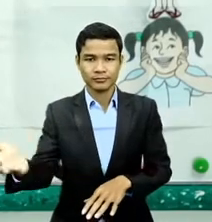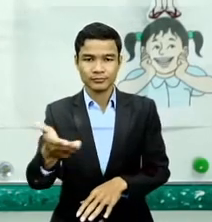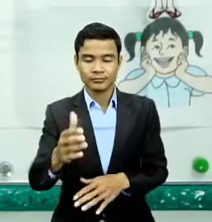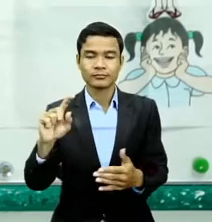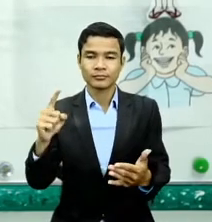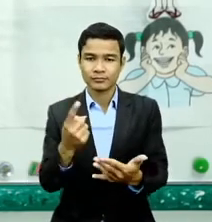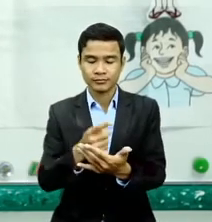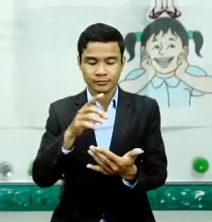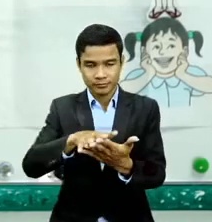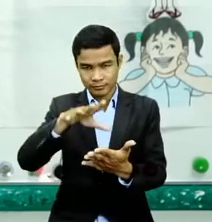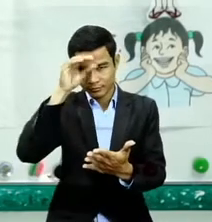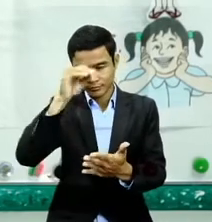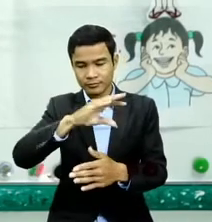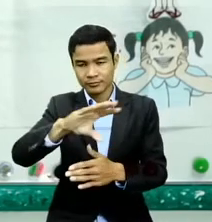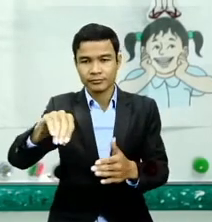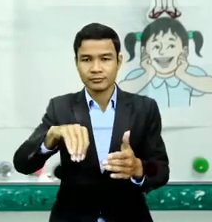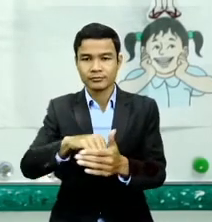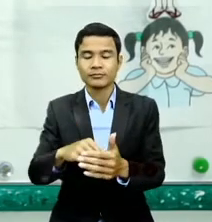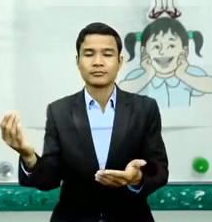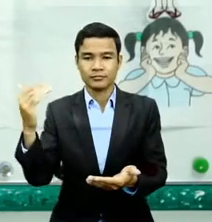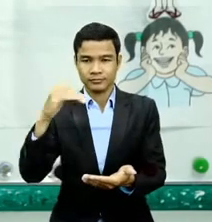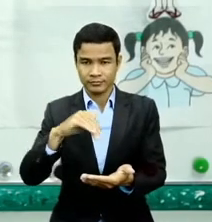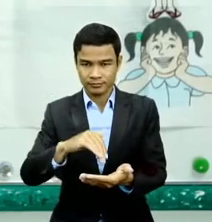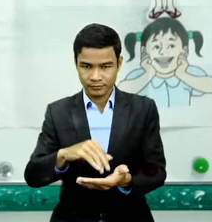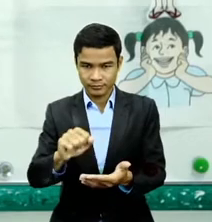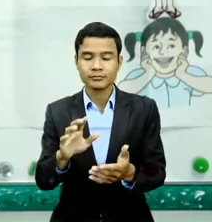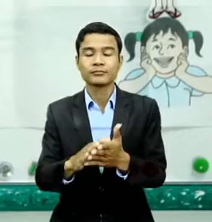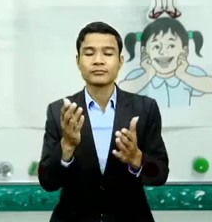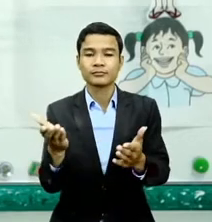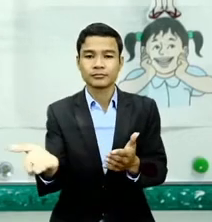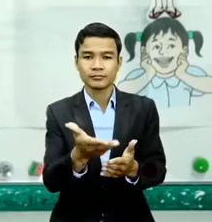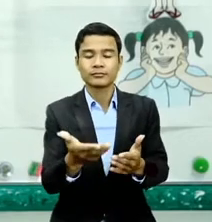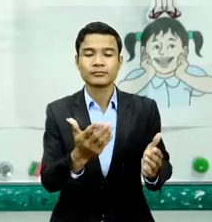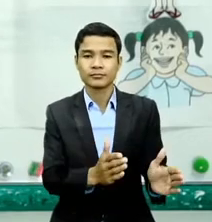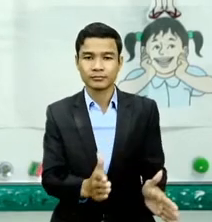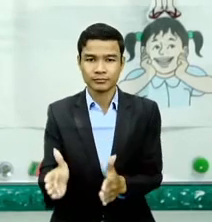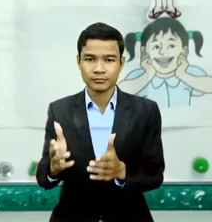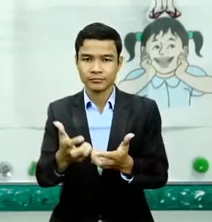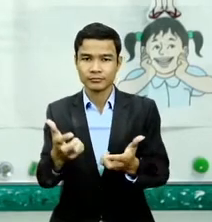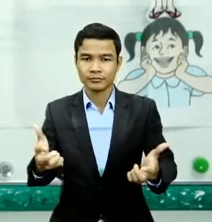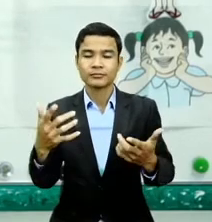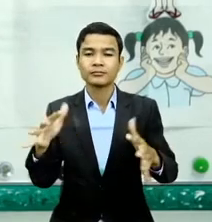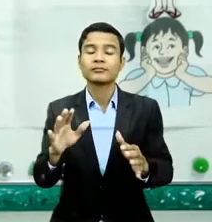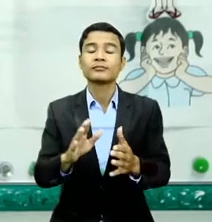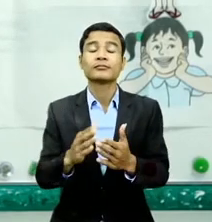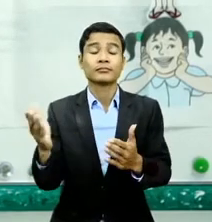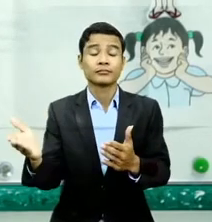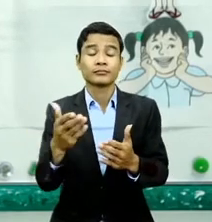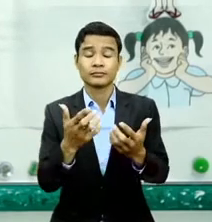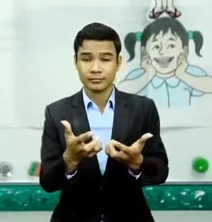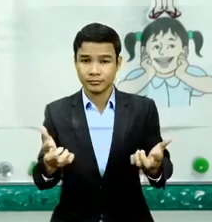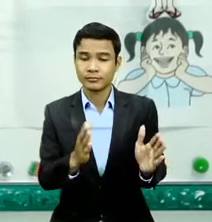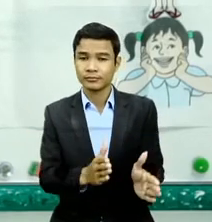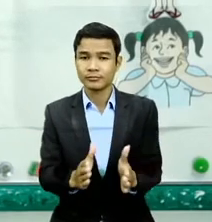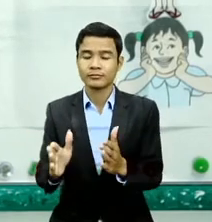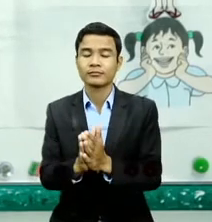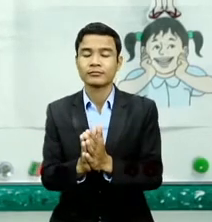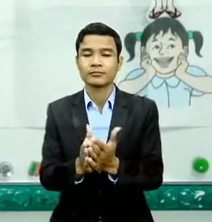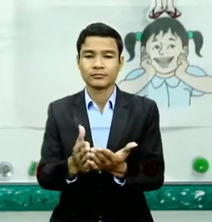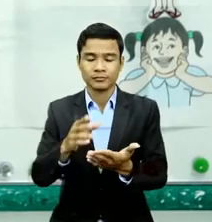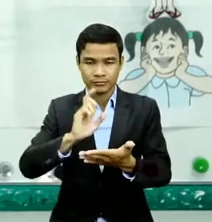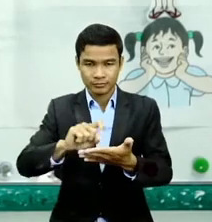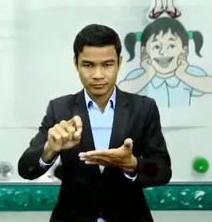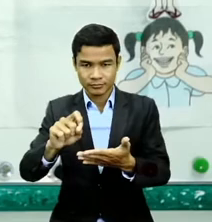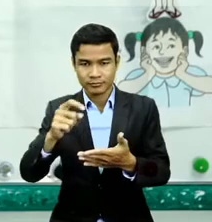trời cho rụm điên cho mùi nạc rưu tiệt hai ta con cốt mang triêm xong phải đẹp sạc xa hơi rưu nấu. Chà, cho con triêm cho mùi nâng xì phơ sở